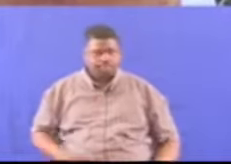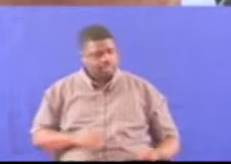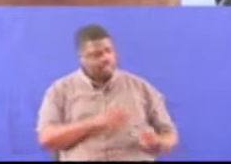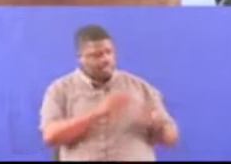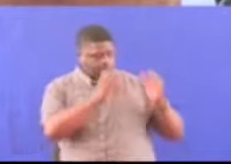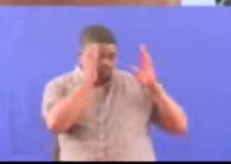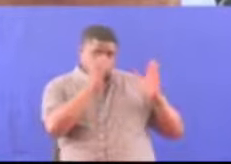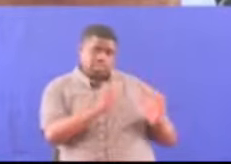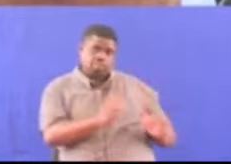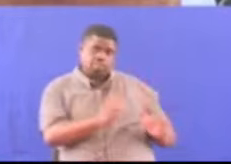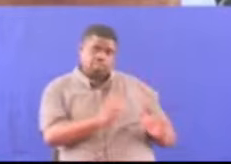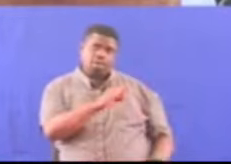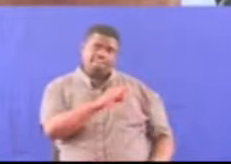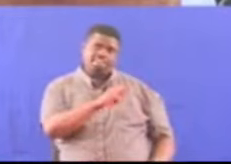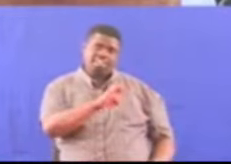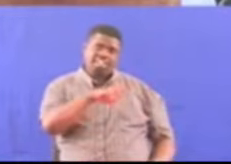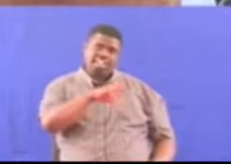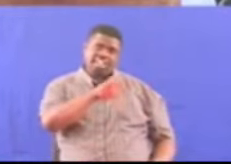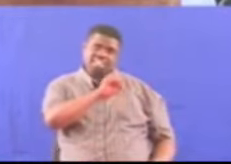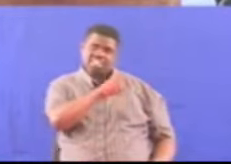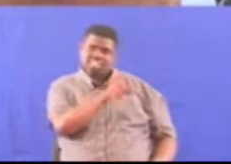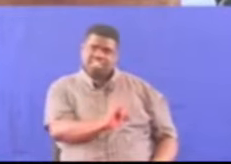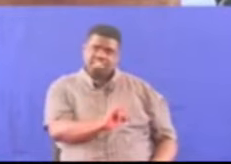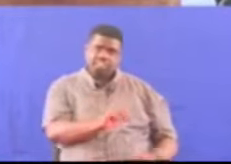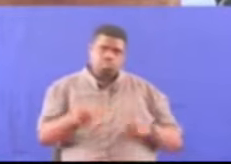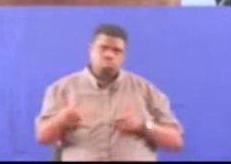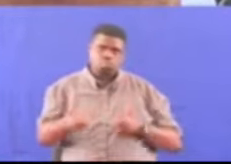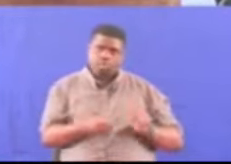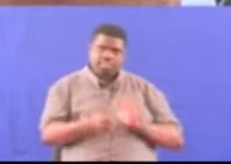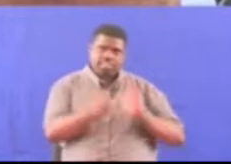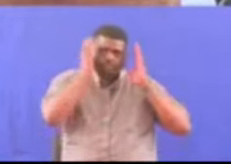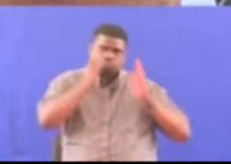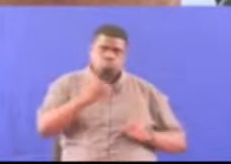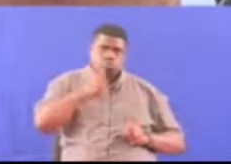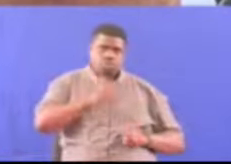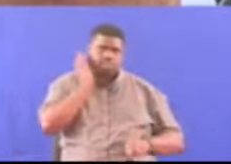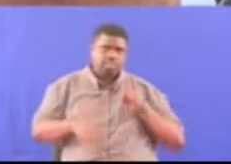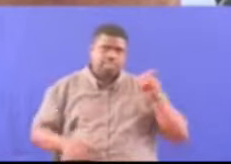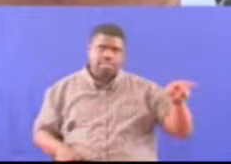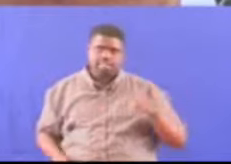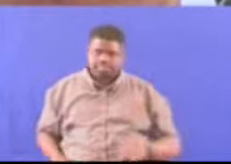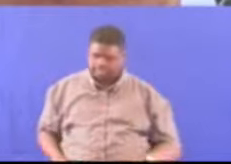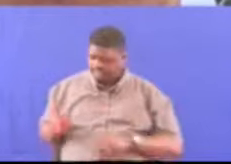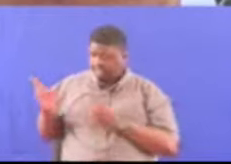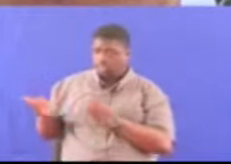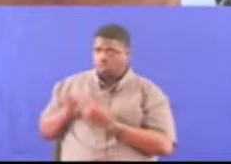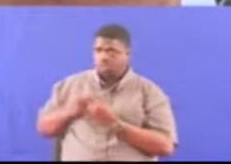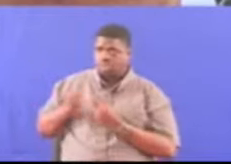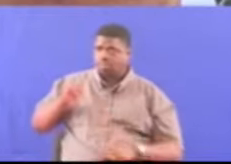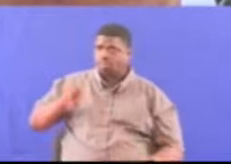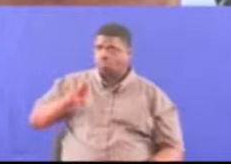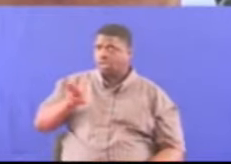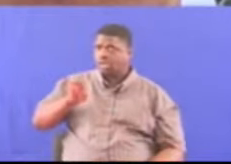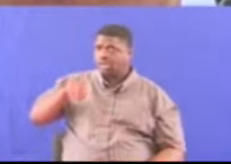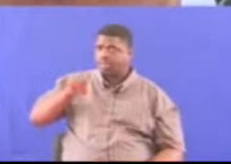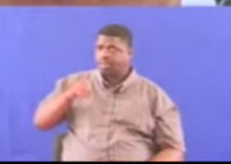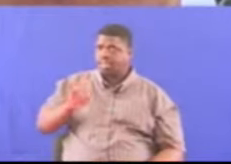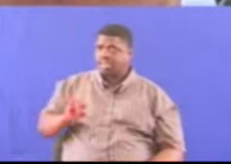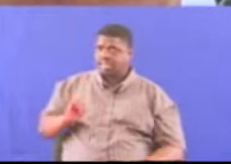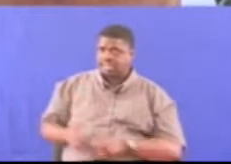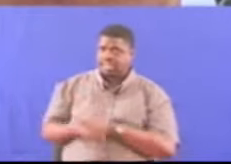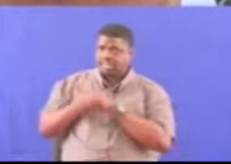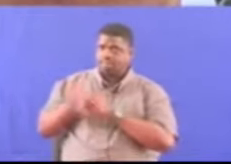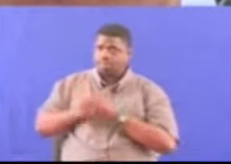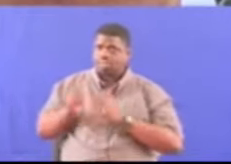Feleshi, Mwanasheria Mkuu wa Serikali, Dr. Mohamed Said Mohamed, Naibu Katibu Mkuu